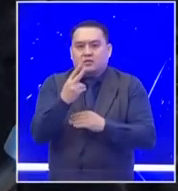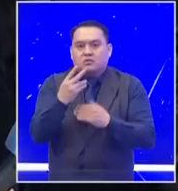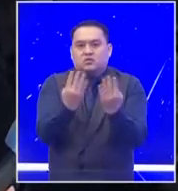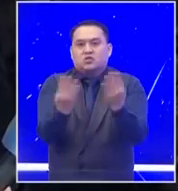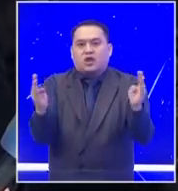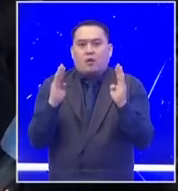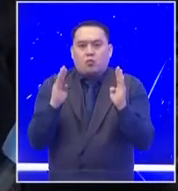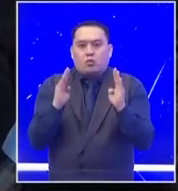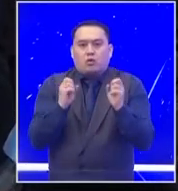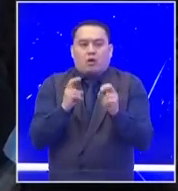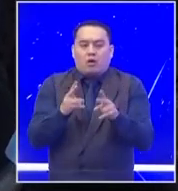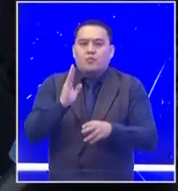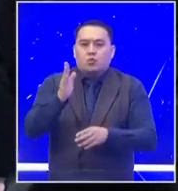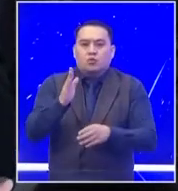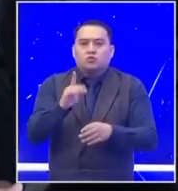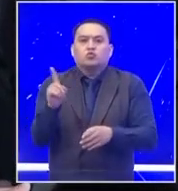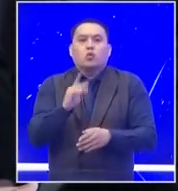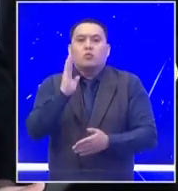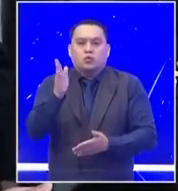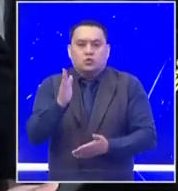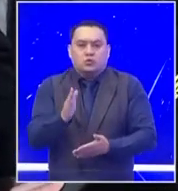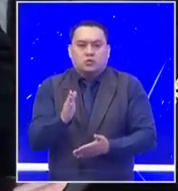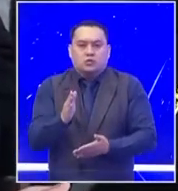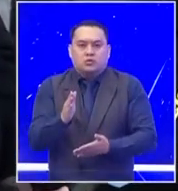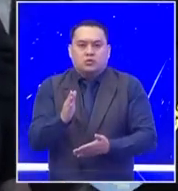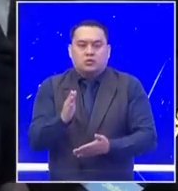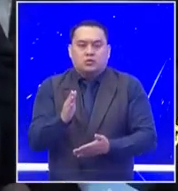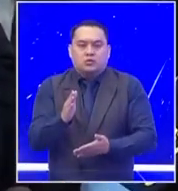довели, докончили там. Дальше что будет?